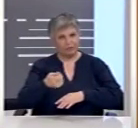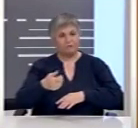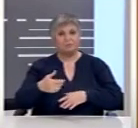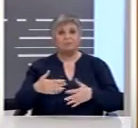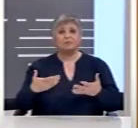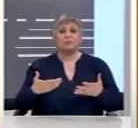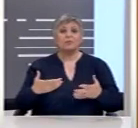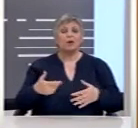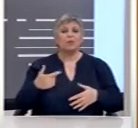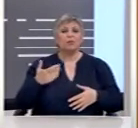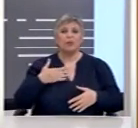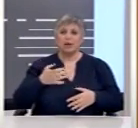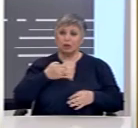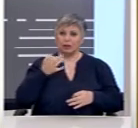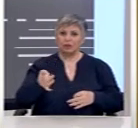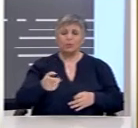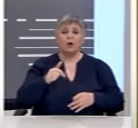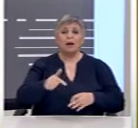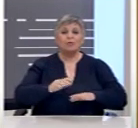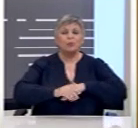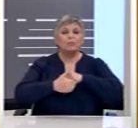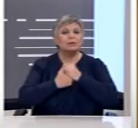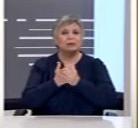με σκοπό τη διαφύλαξη της ιστορικής μνήμης και την